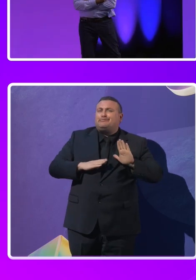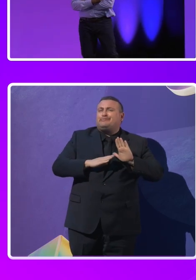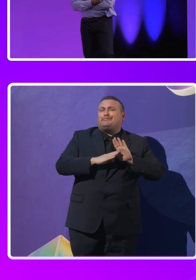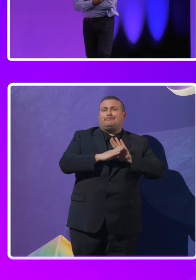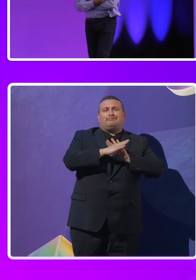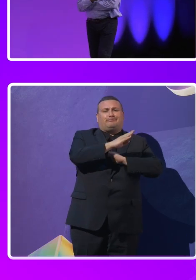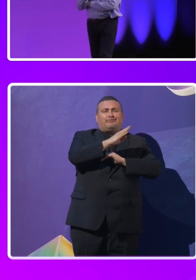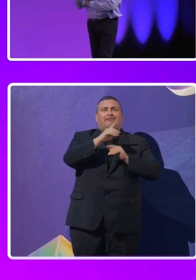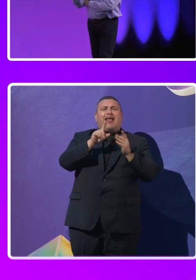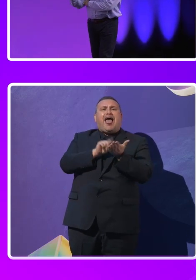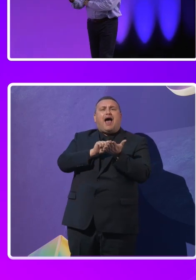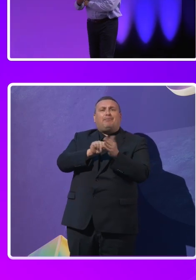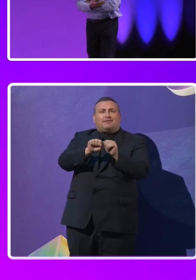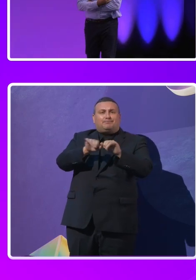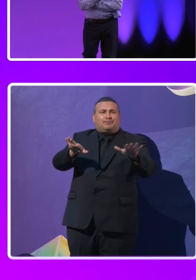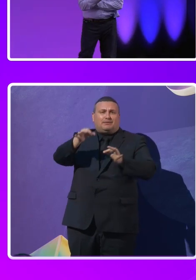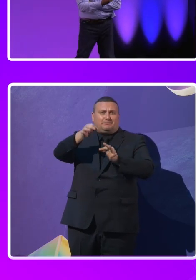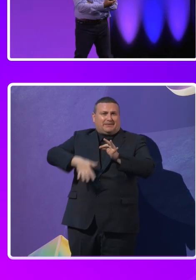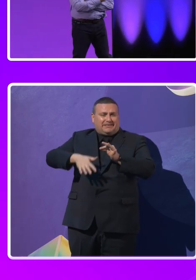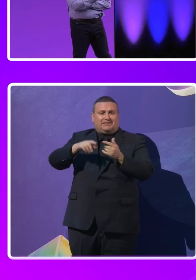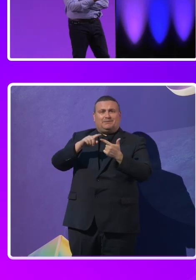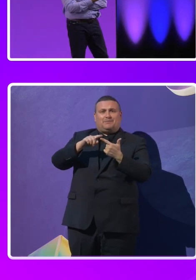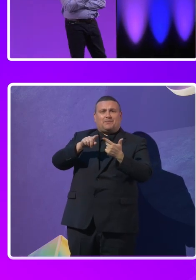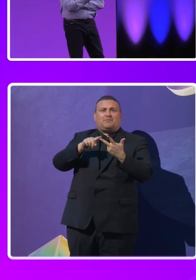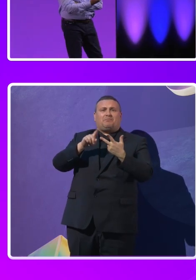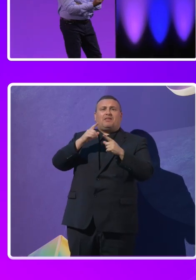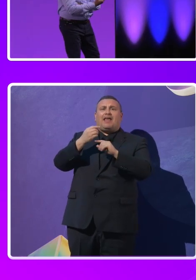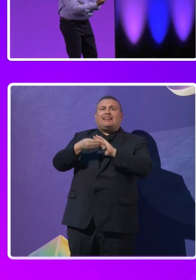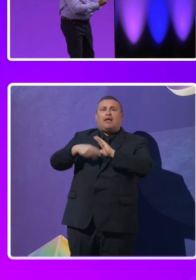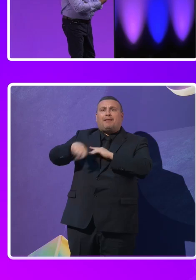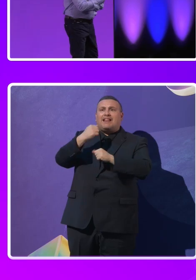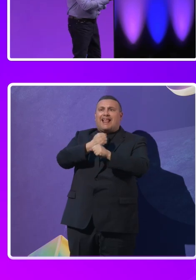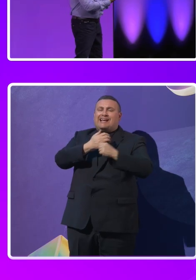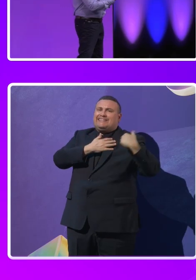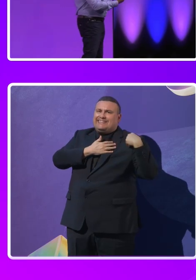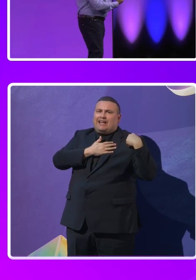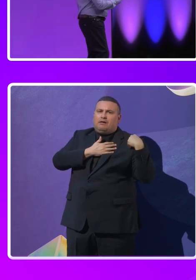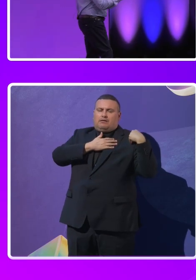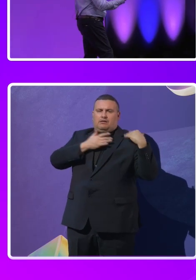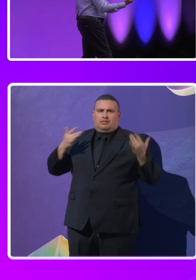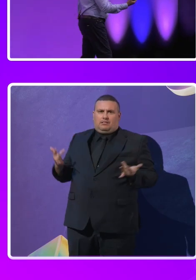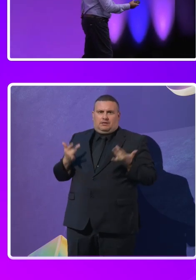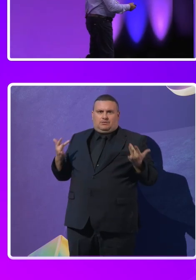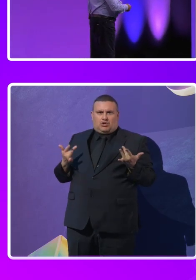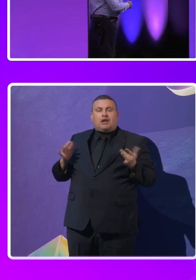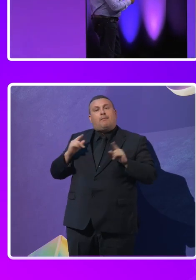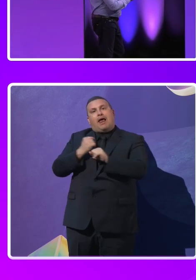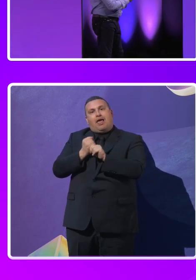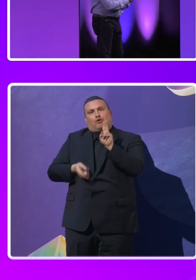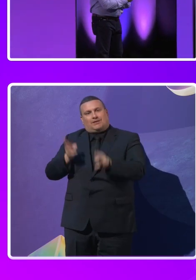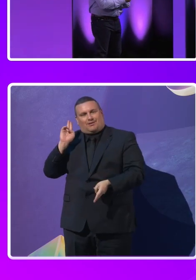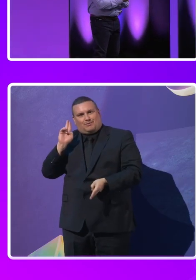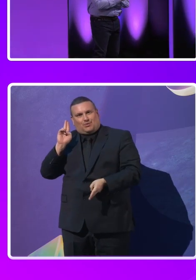applicazioni e consente ai nostri team di affrontare carichi di lavoro maggiori ok Quindi questi sono tutti dei benefici che l'adozione di queste